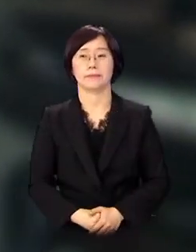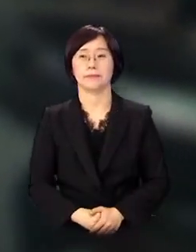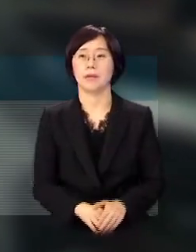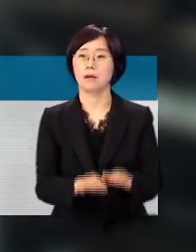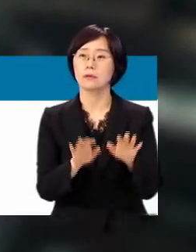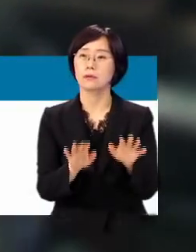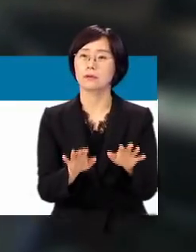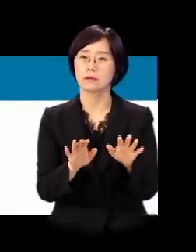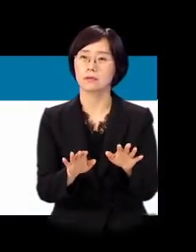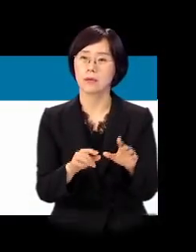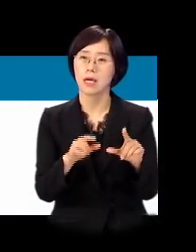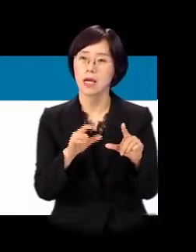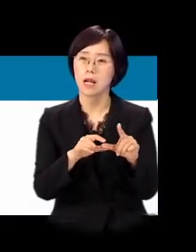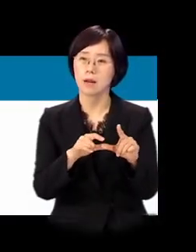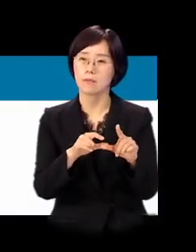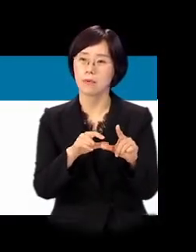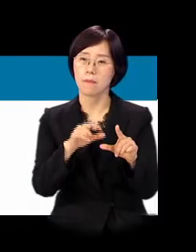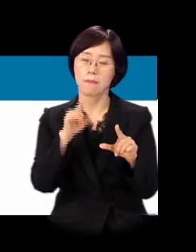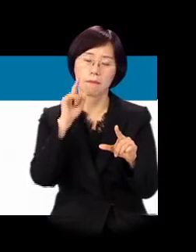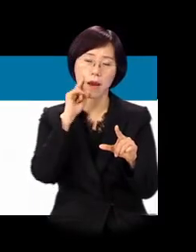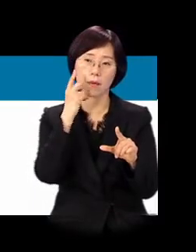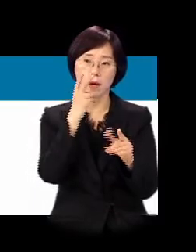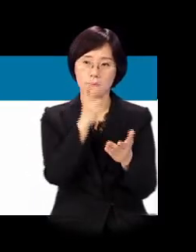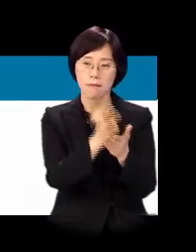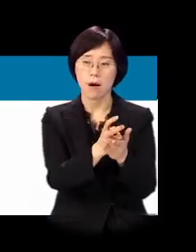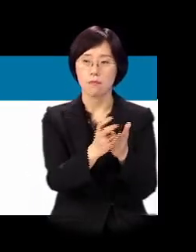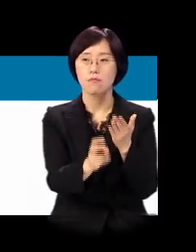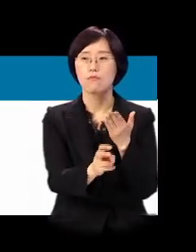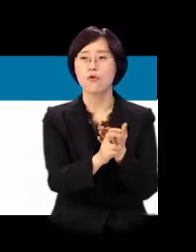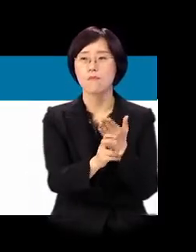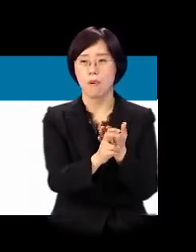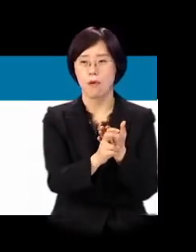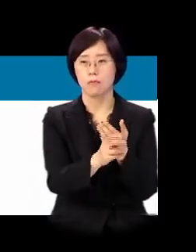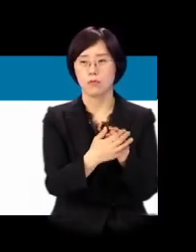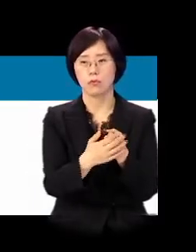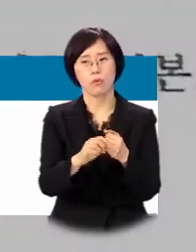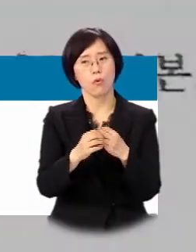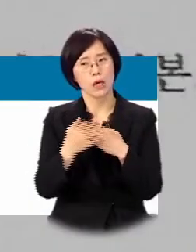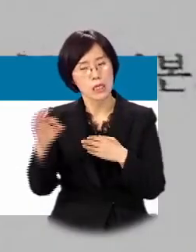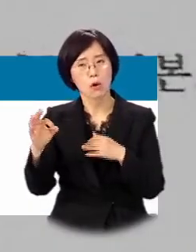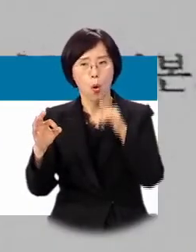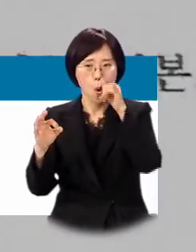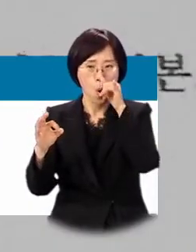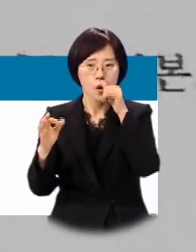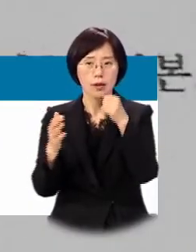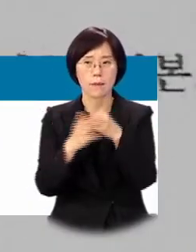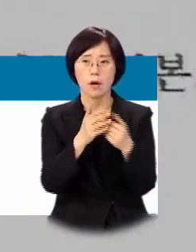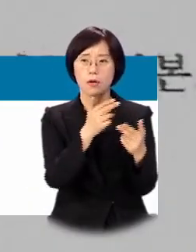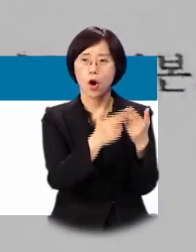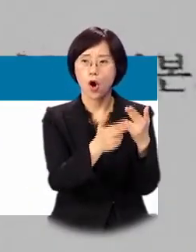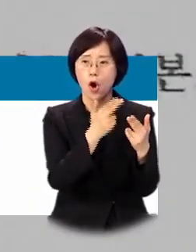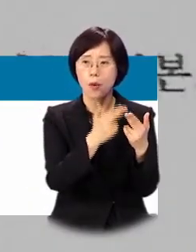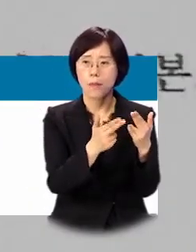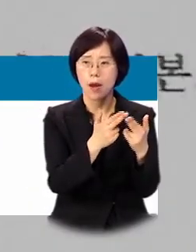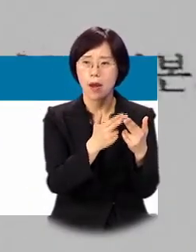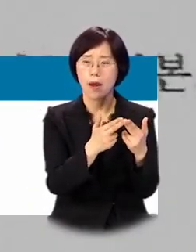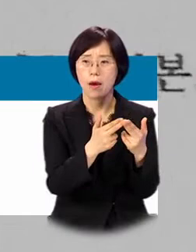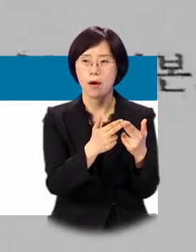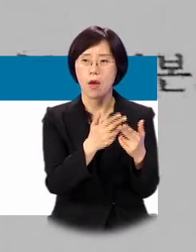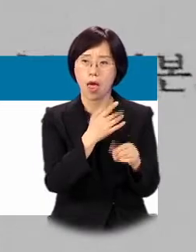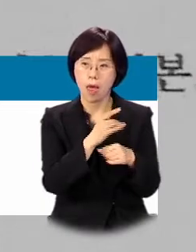일단 전액관리제를 위반한 사실은 저희들이 또 어느 정도 인정은 되는 부분이고요. 인정으로 가자라고 해서